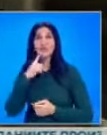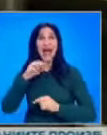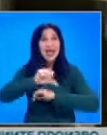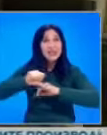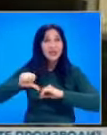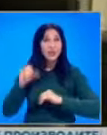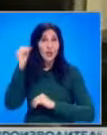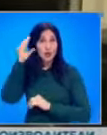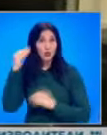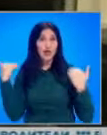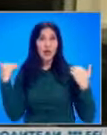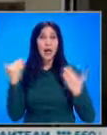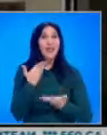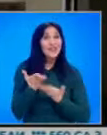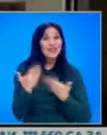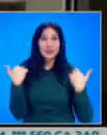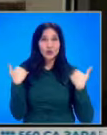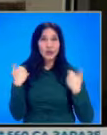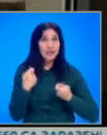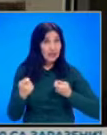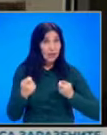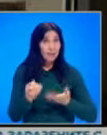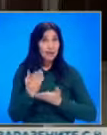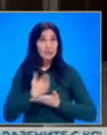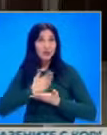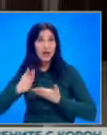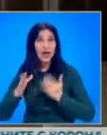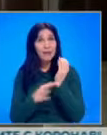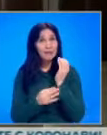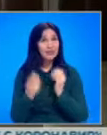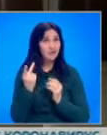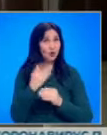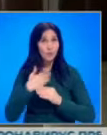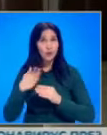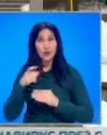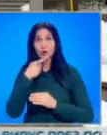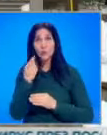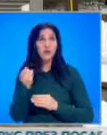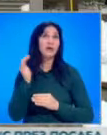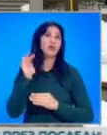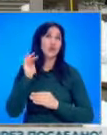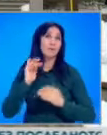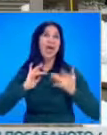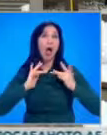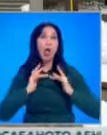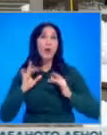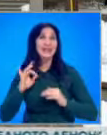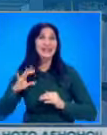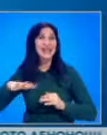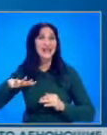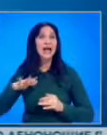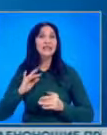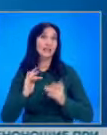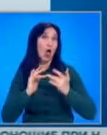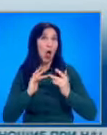инженерните науки. Кандидат студентската кампания тук започва в края на март и за втора поредна година ще е в онлайн среда с онлайн квестори.